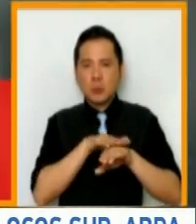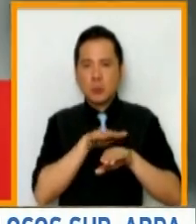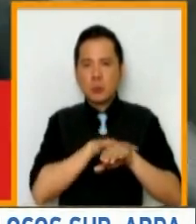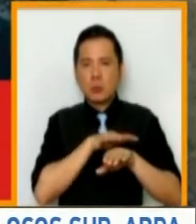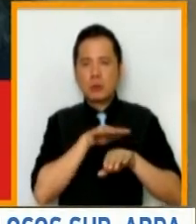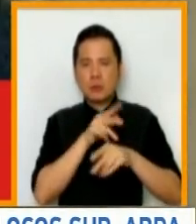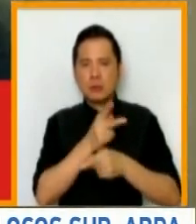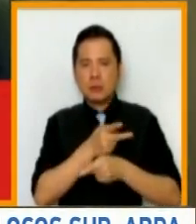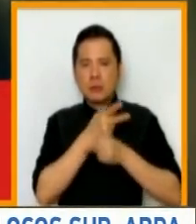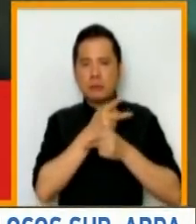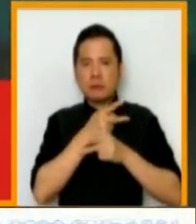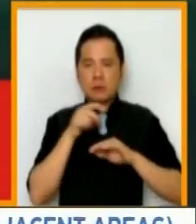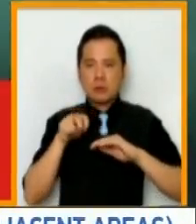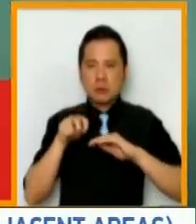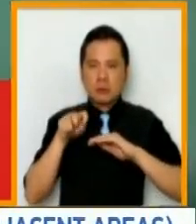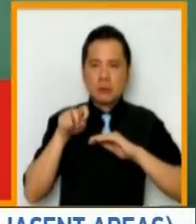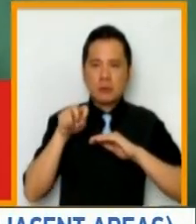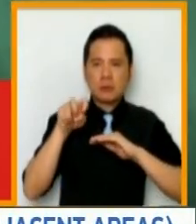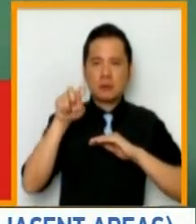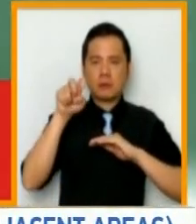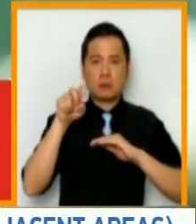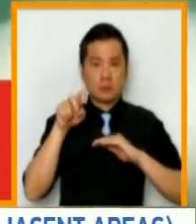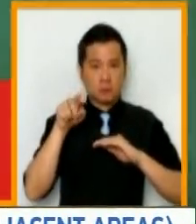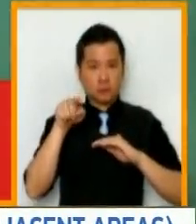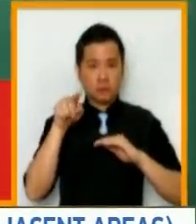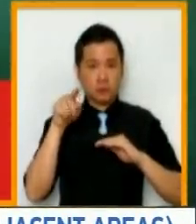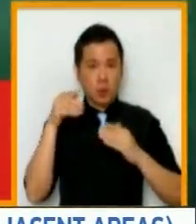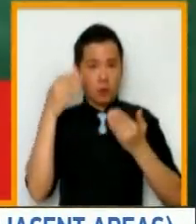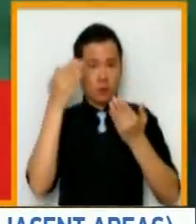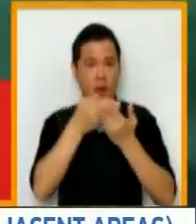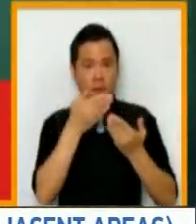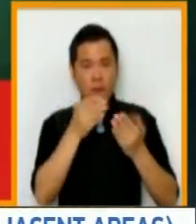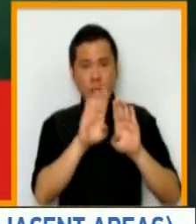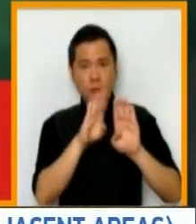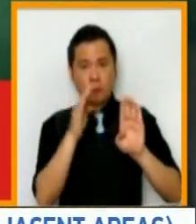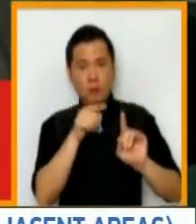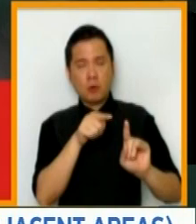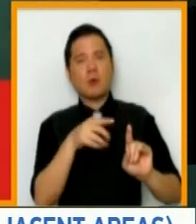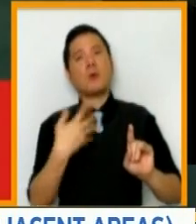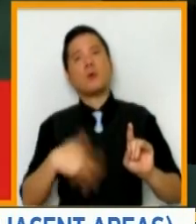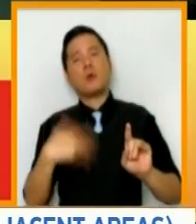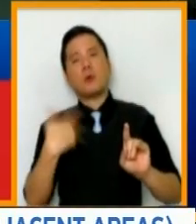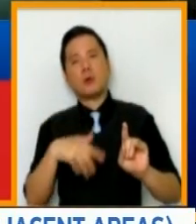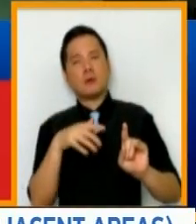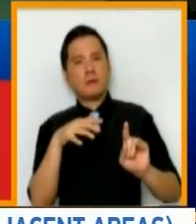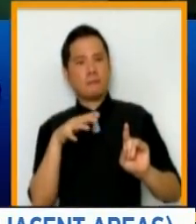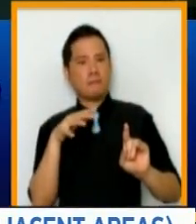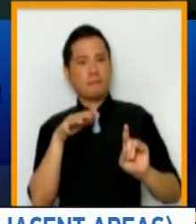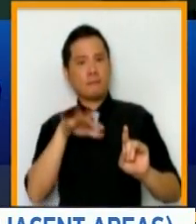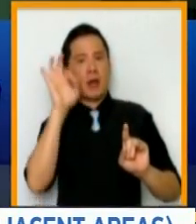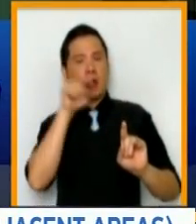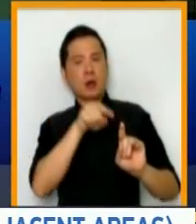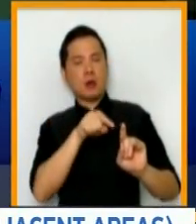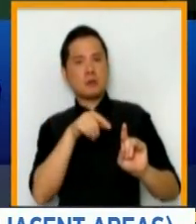Pagdating sa taas, inabutan nila ang target, mahimbing ang tulog. Sila na ang gumising dito.